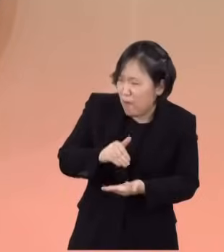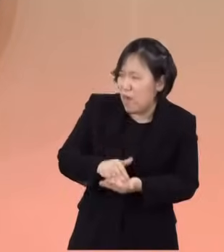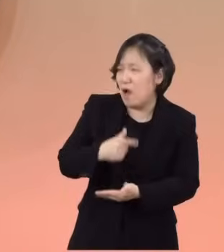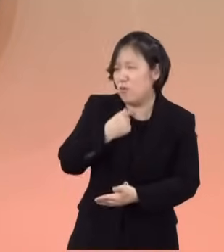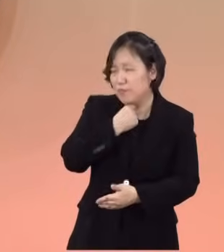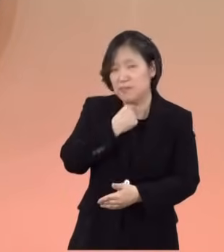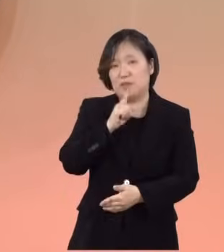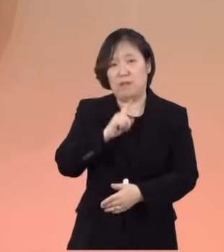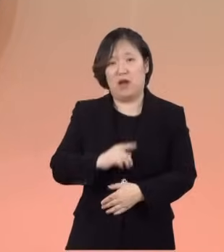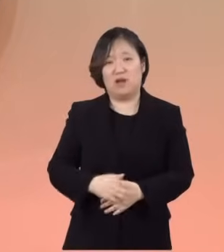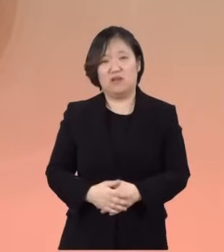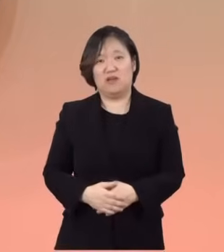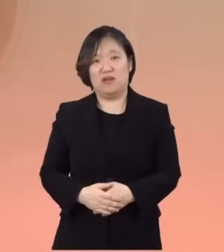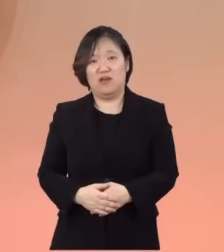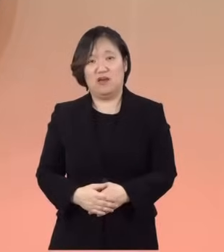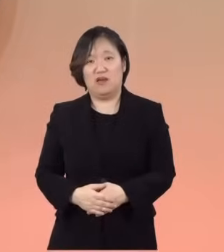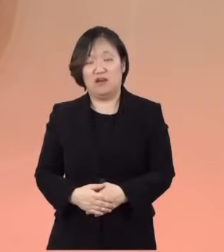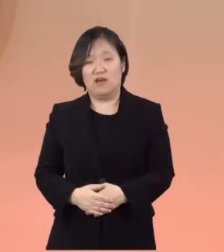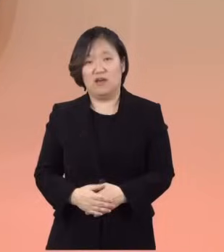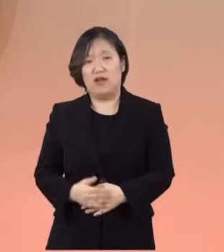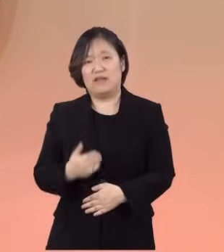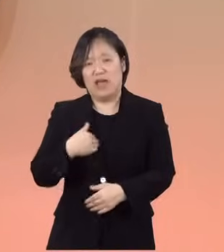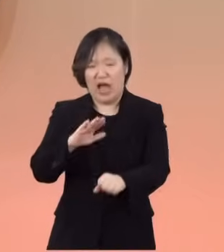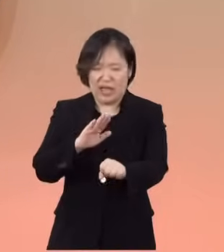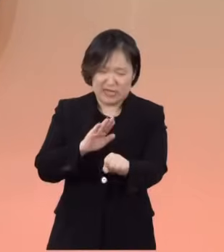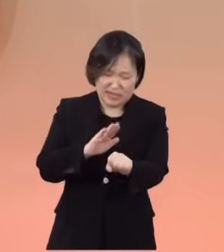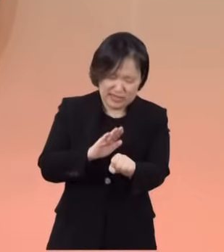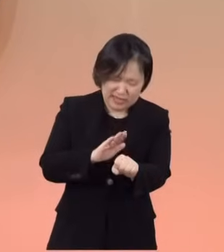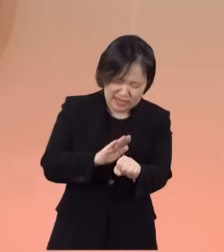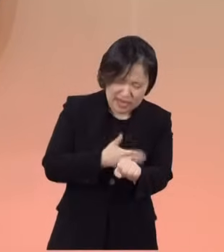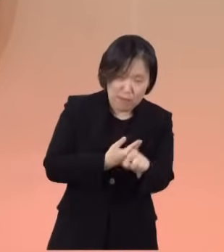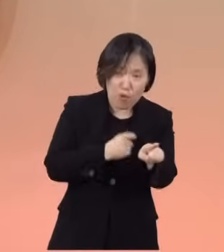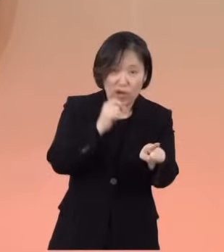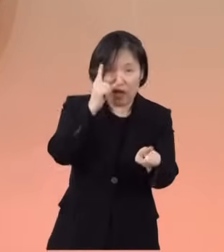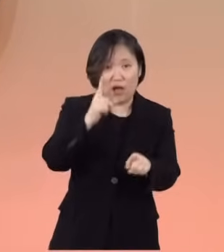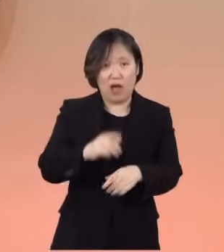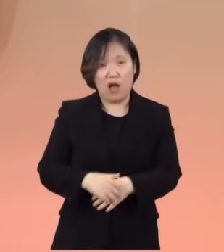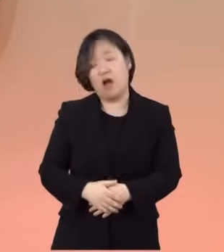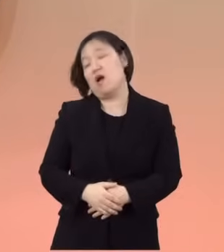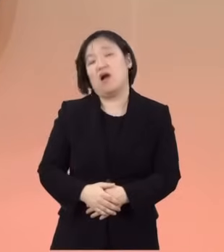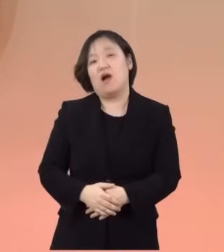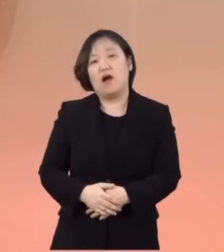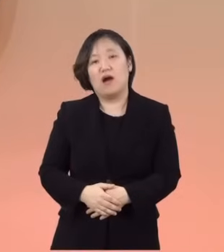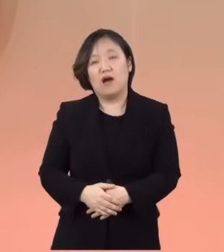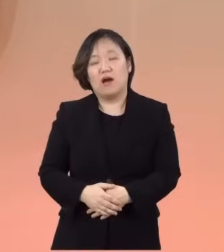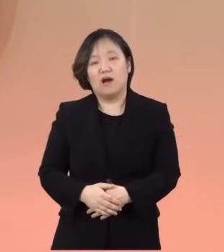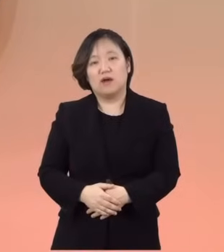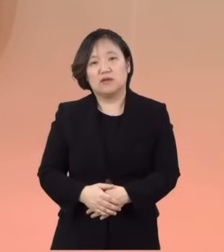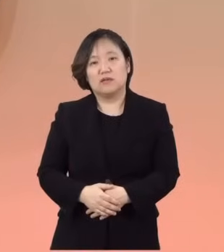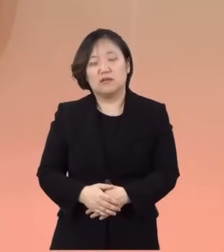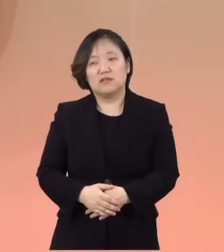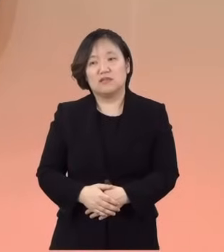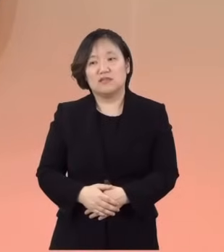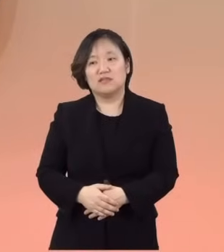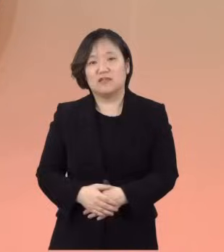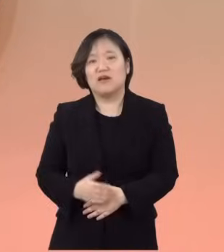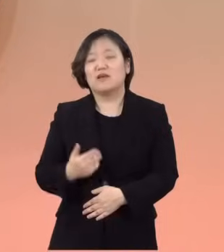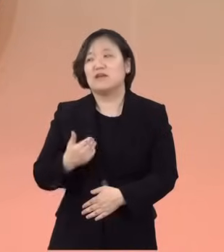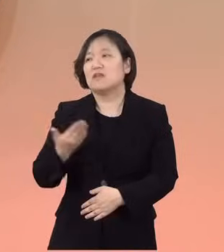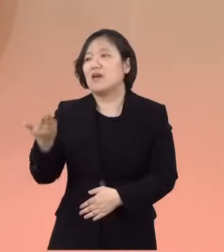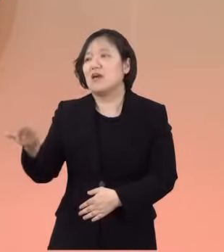참회를 받아 주시옵소서 제가 저의 잘못을 뉘우치는 마음으로